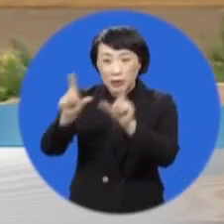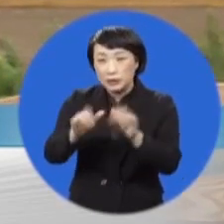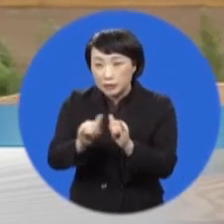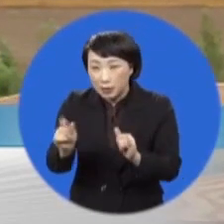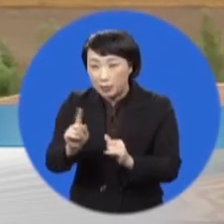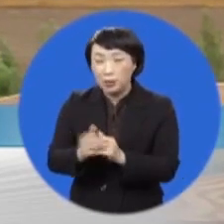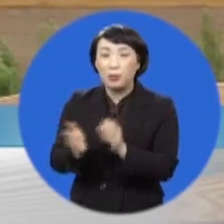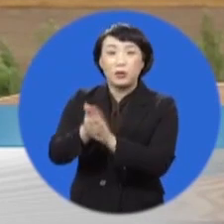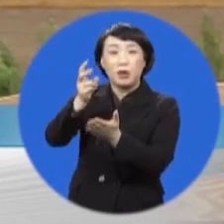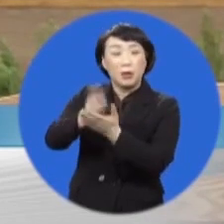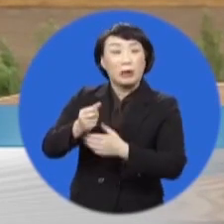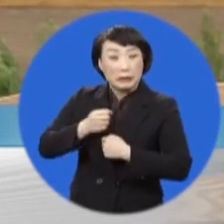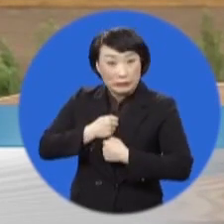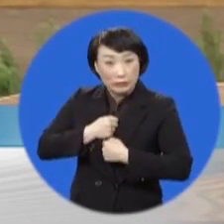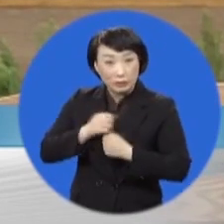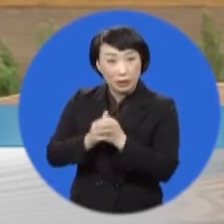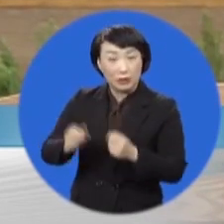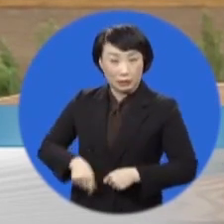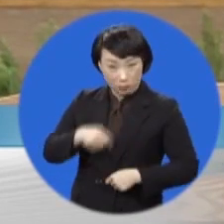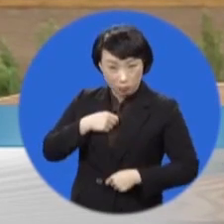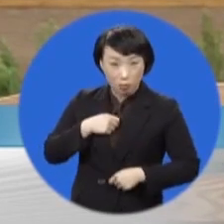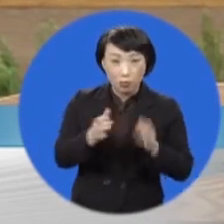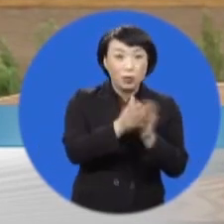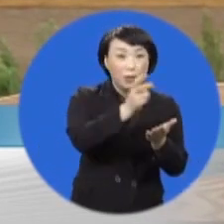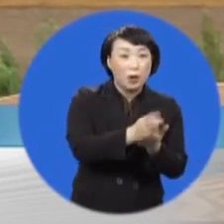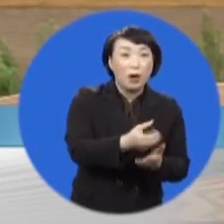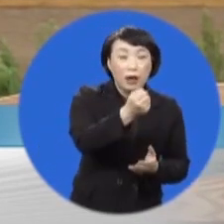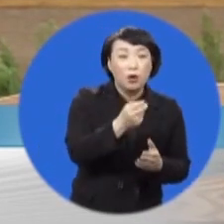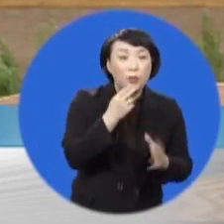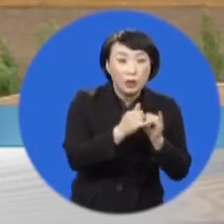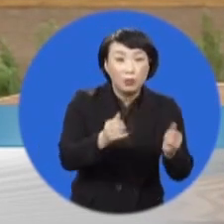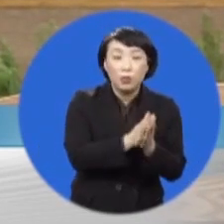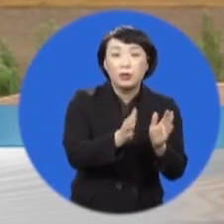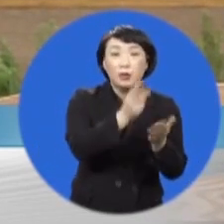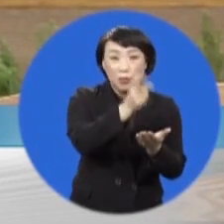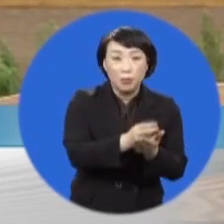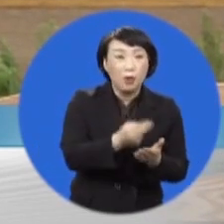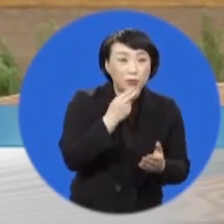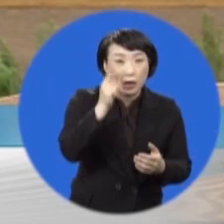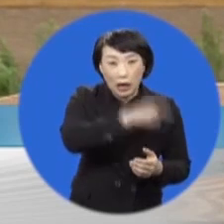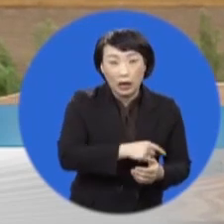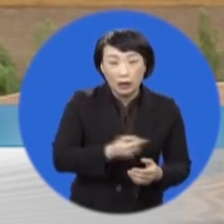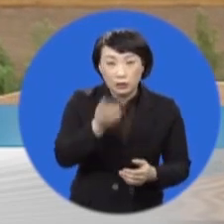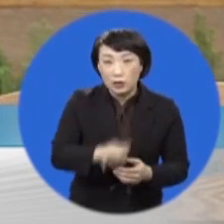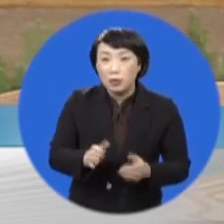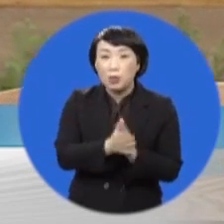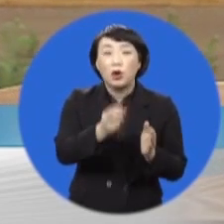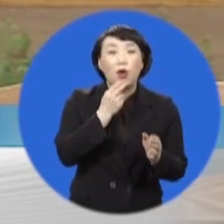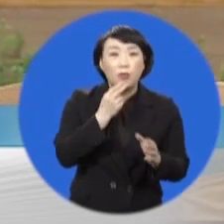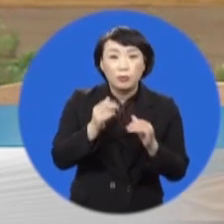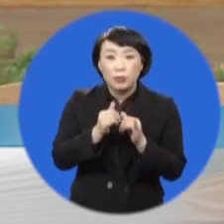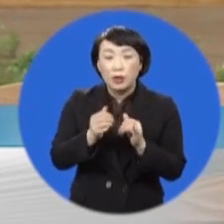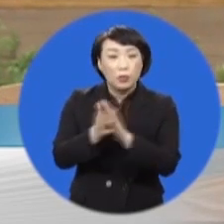자는 율법을 지킴으로 의롭고 율법이 없는 자는 6법 이 없어 뭐 뿐이었다 그러나 6 모험 된다